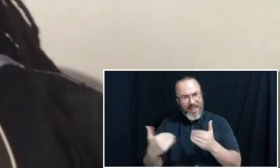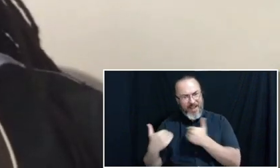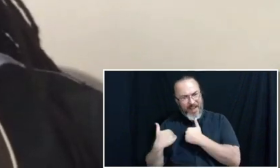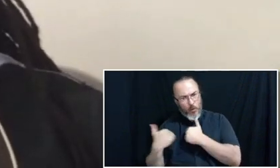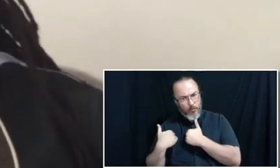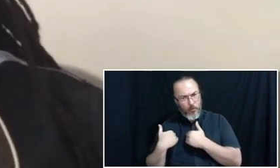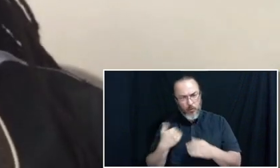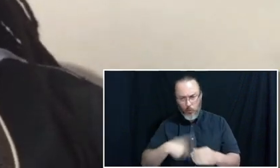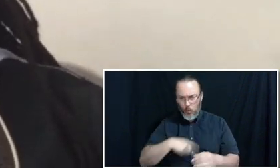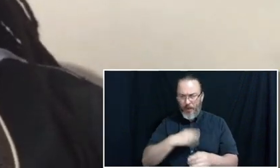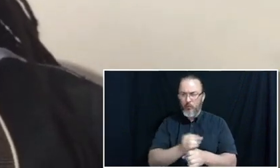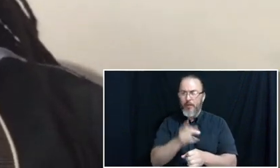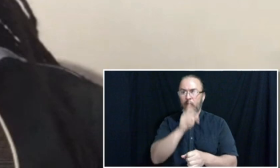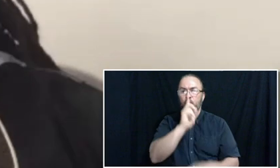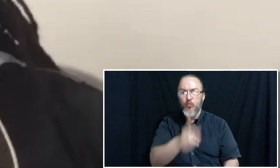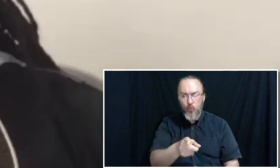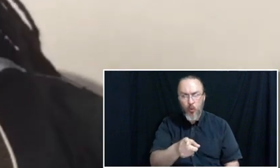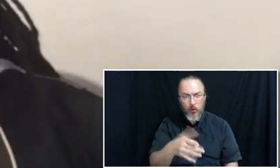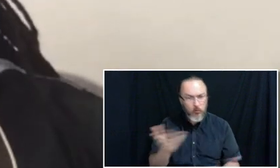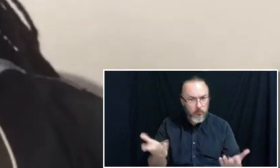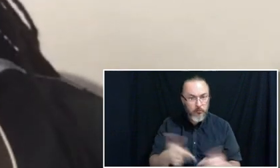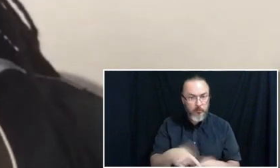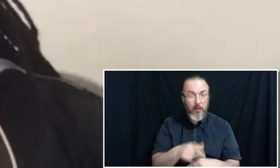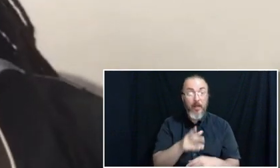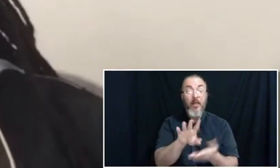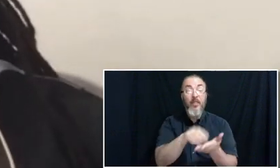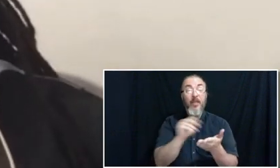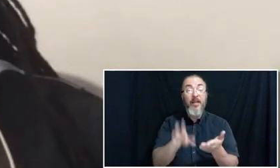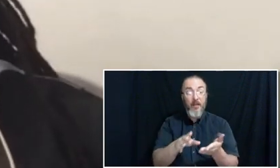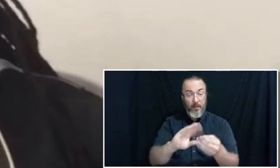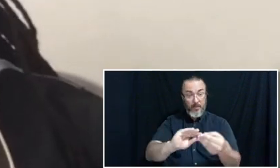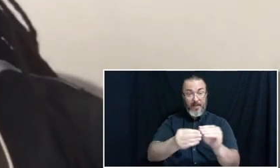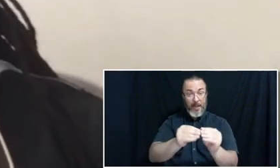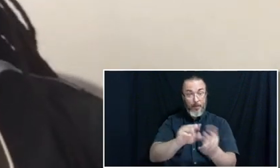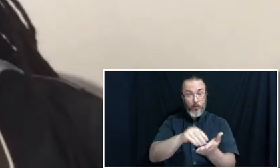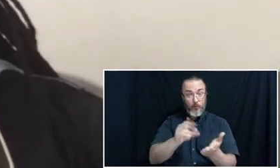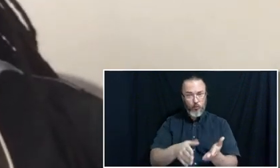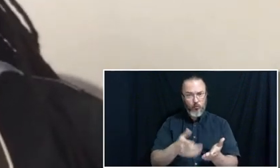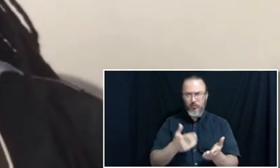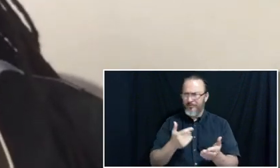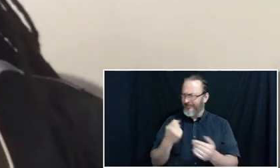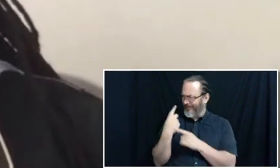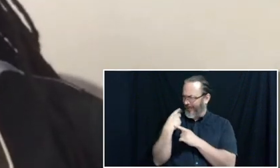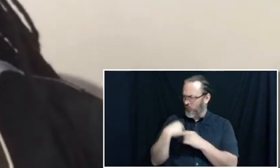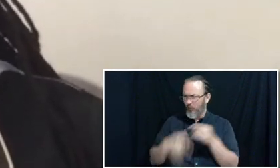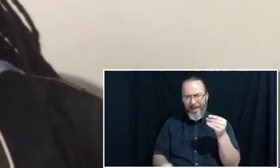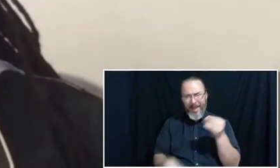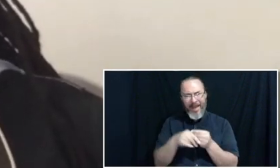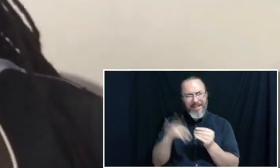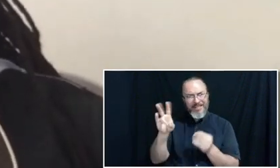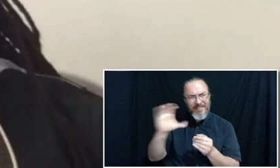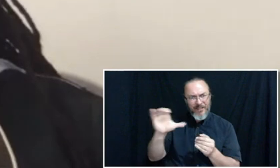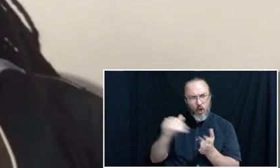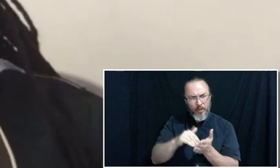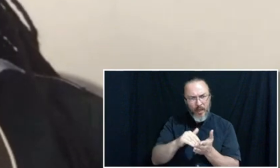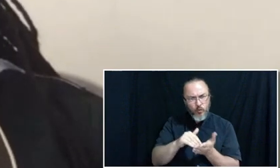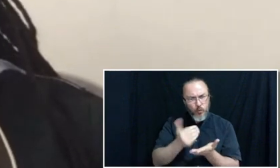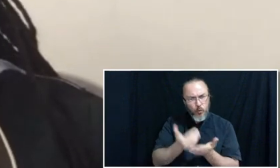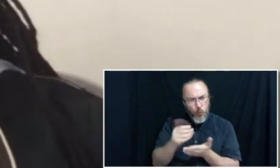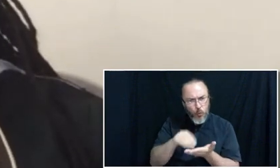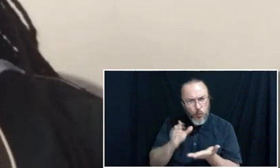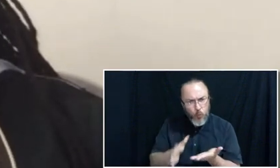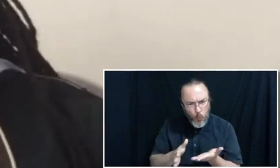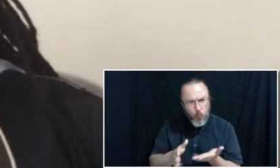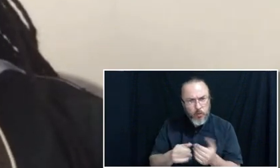nous devons assumer la responsabilité. Les taux de scolarisation ont été impressionnants. Nous avons de